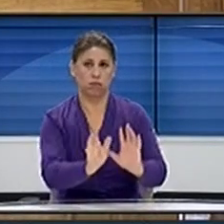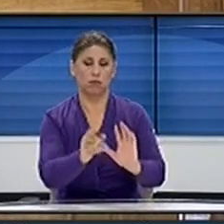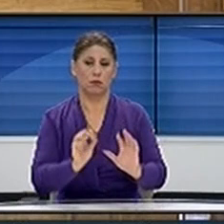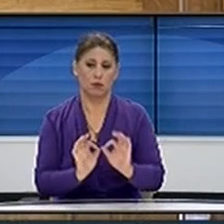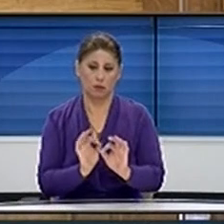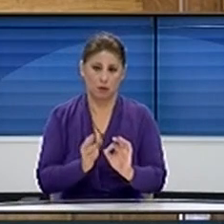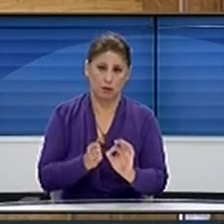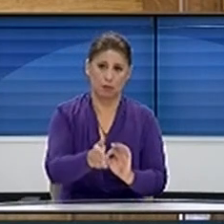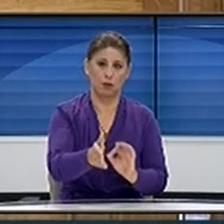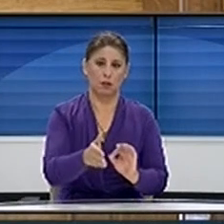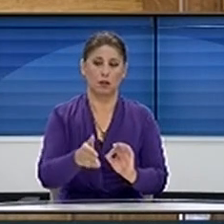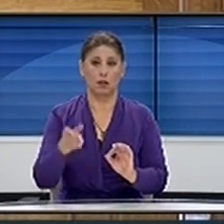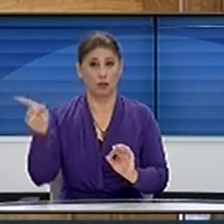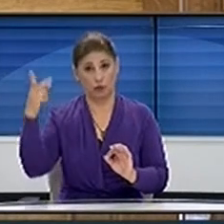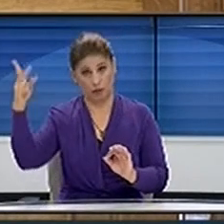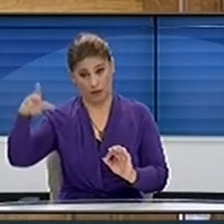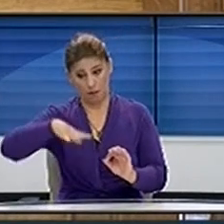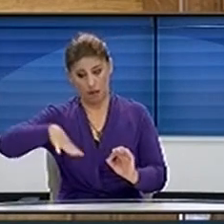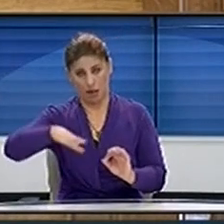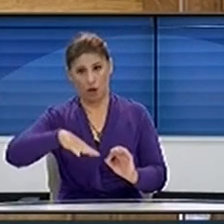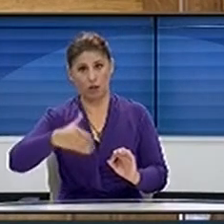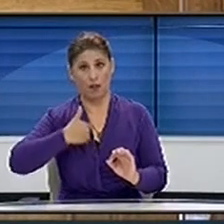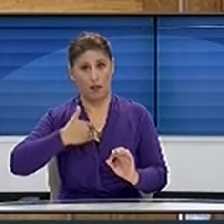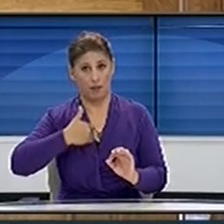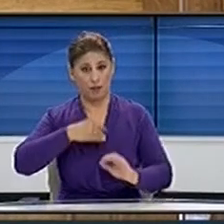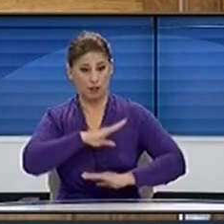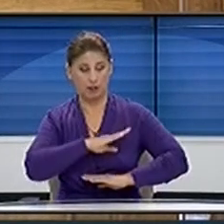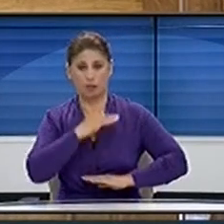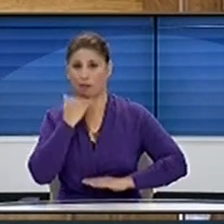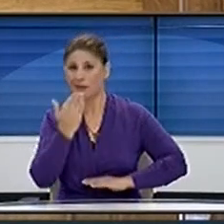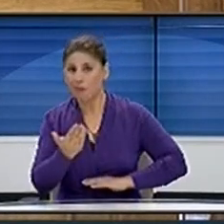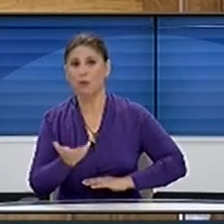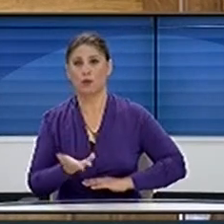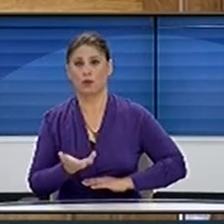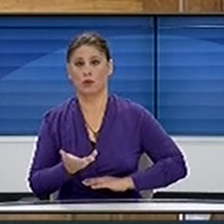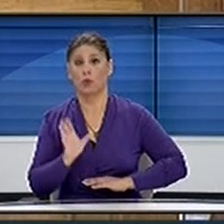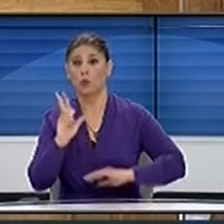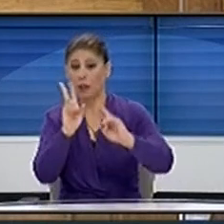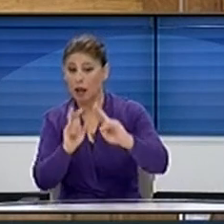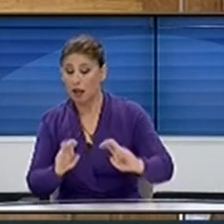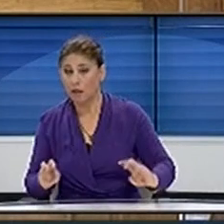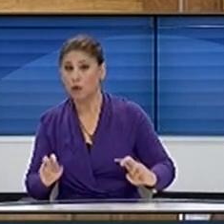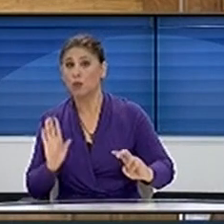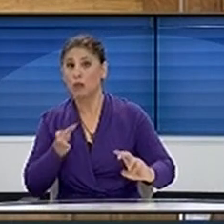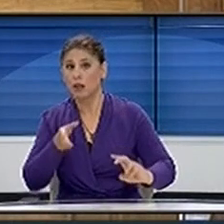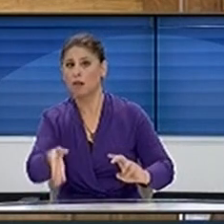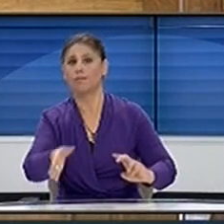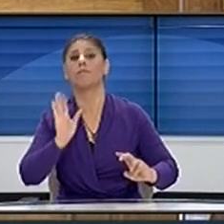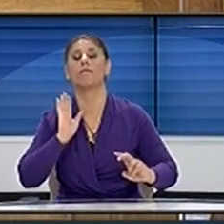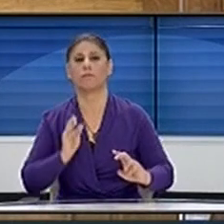χώρου, της χώρου, όπου οι δυνάμεις μας δεν μπορούσαν προφανώς ούτε να ερευνήσουν ούτε να